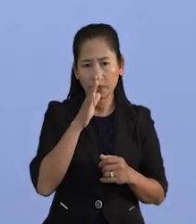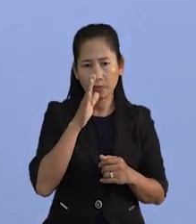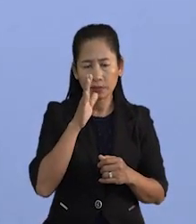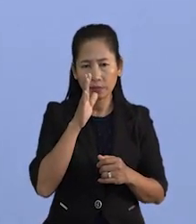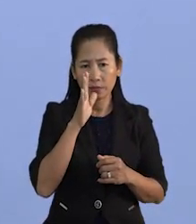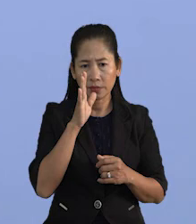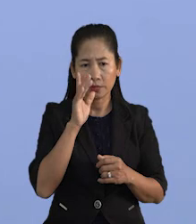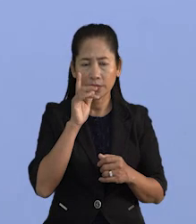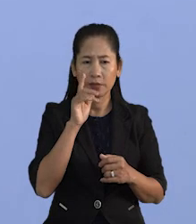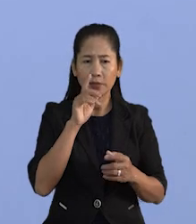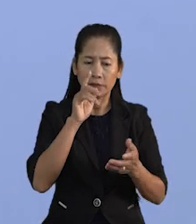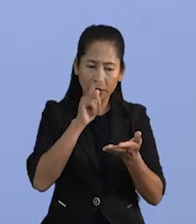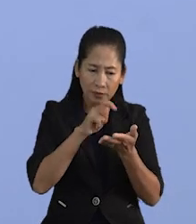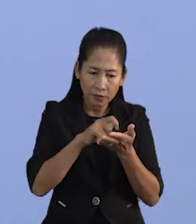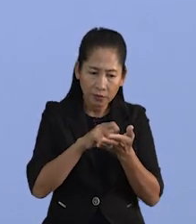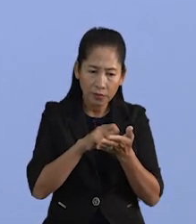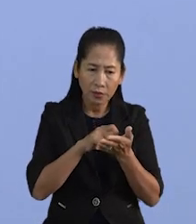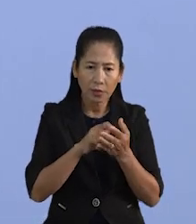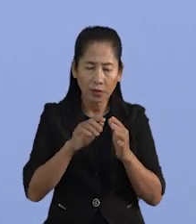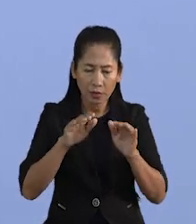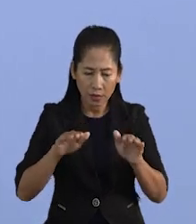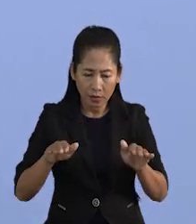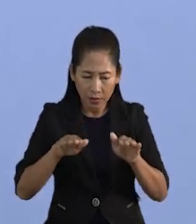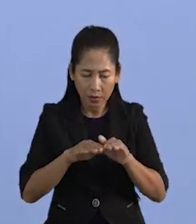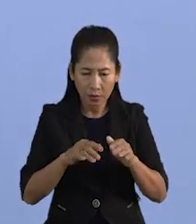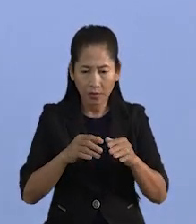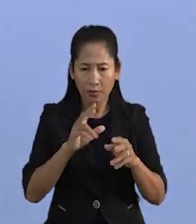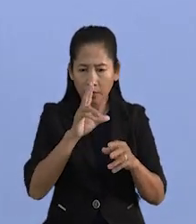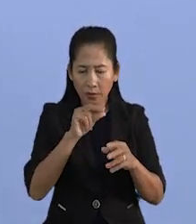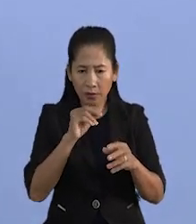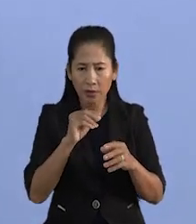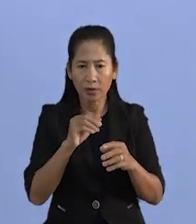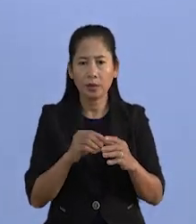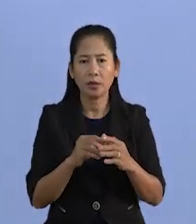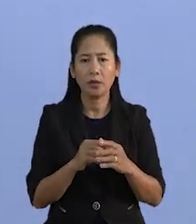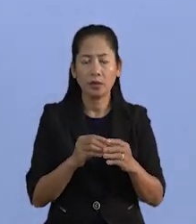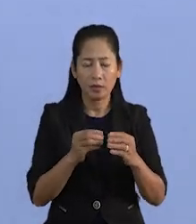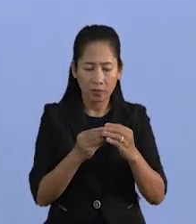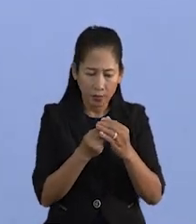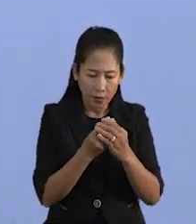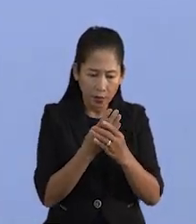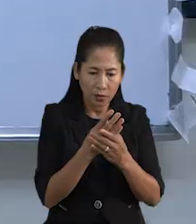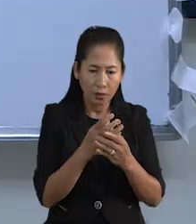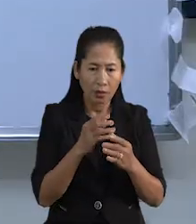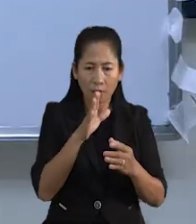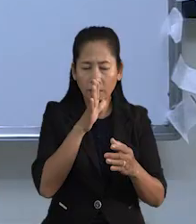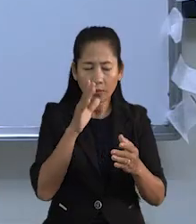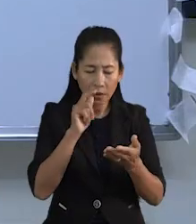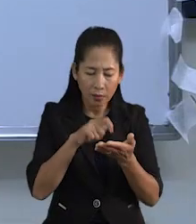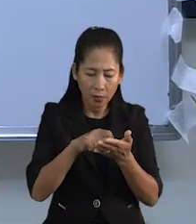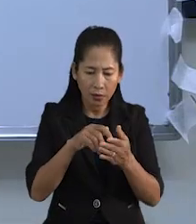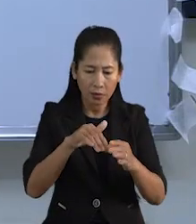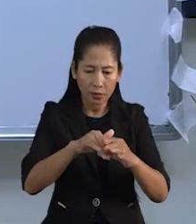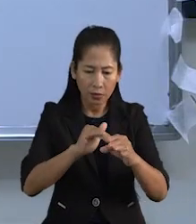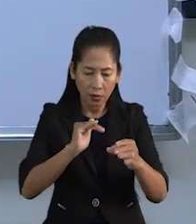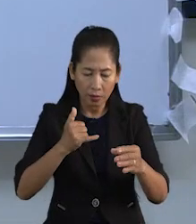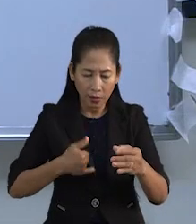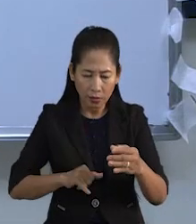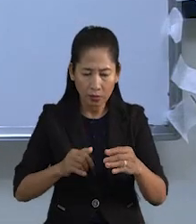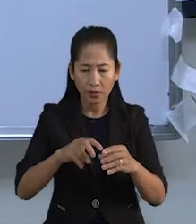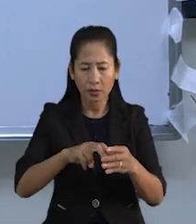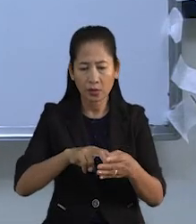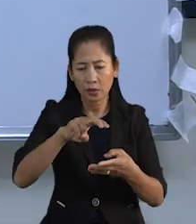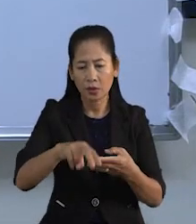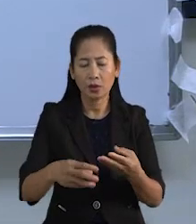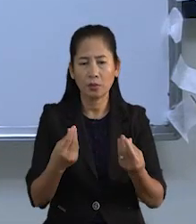ក្រាបពងទាដល់ពេលកូនញាស់មេមាន់នាំកូនចុះមកដីបាទដូច្នេះលោកគ្រូទៅសេះលេខ